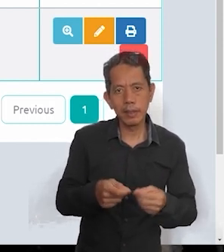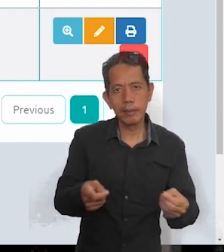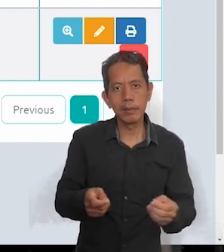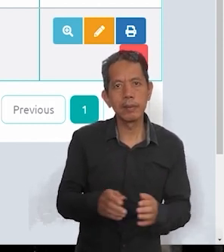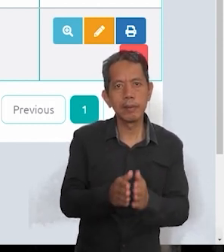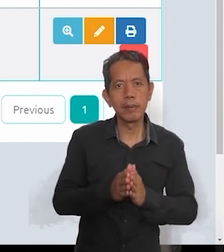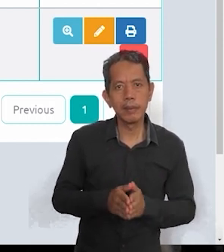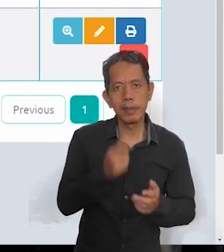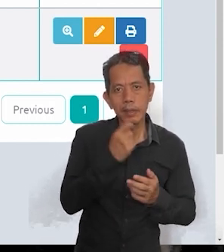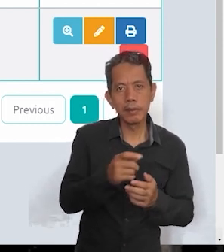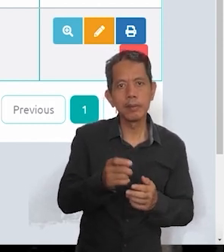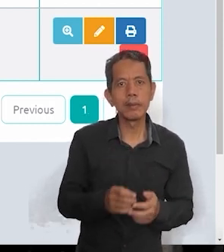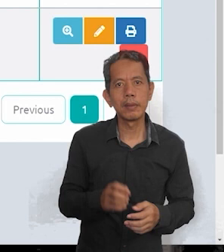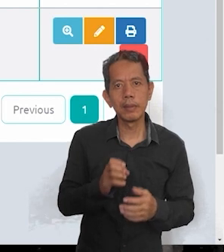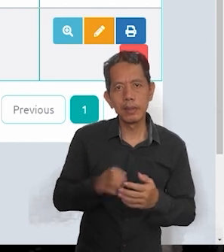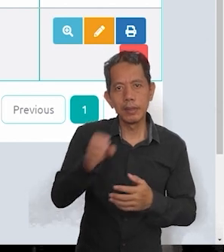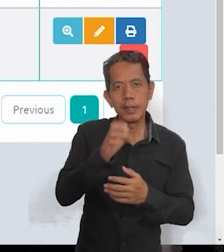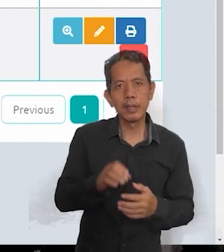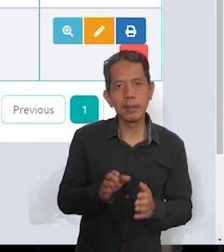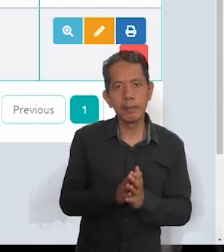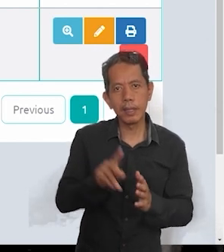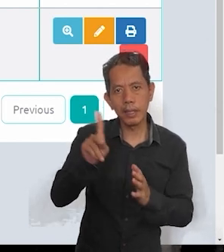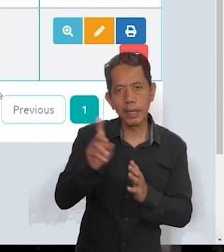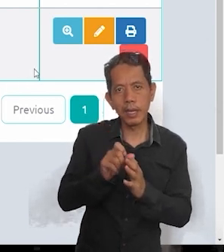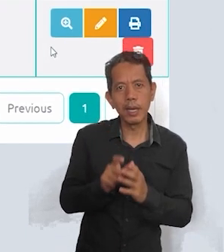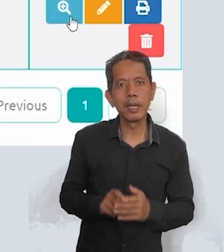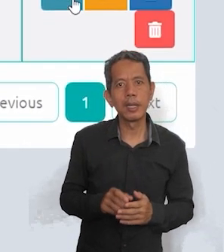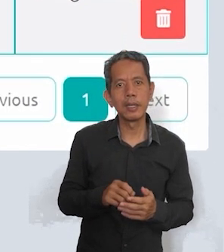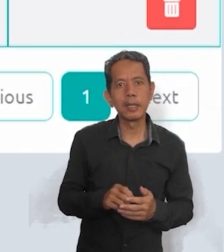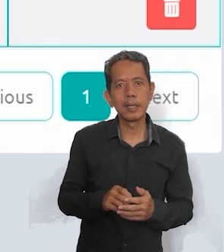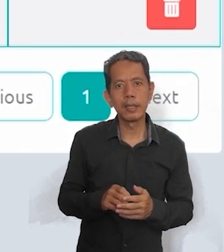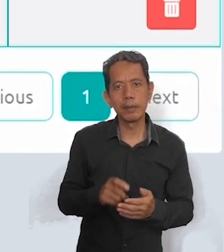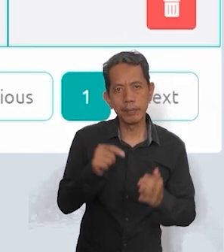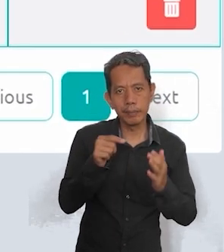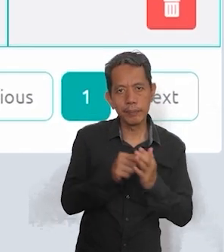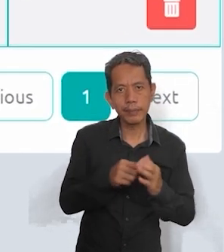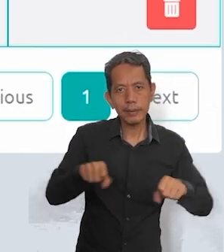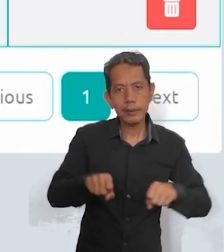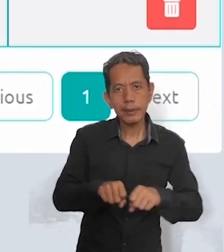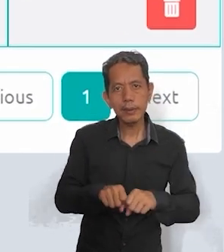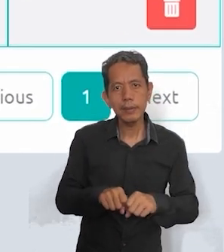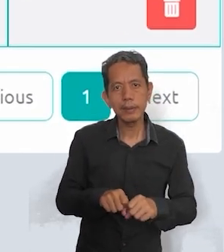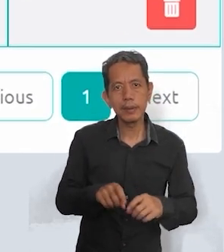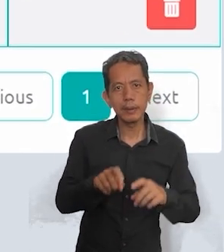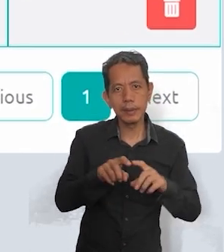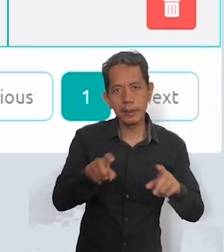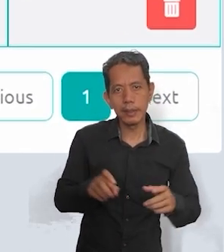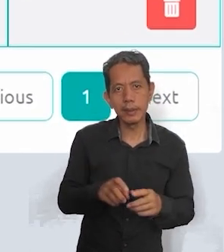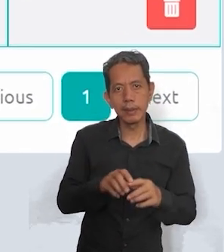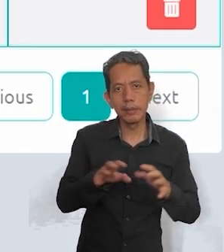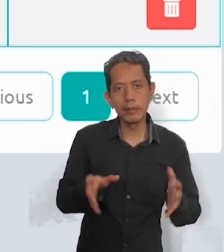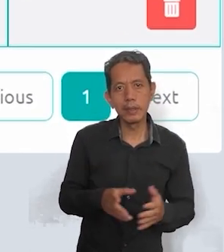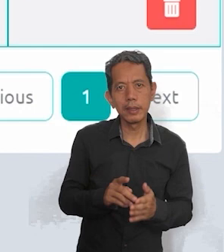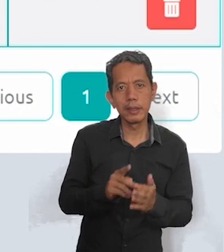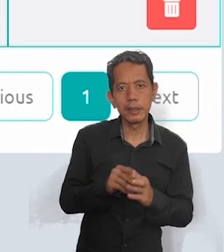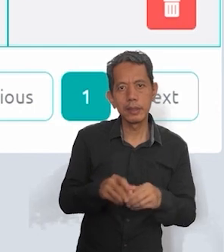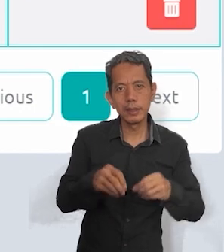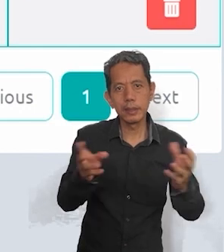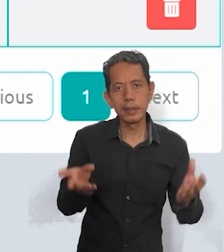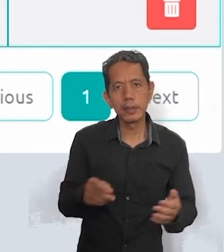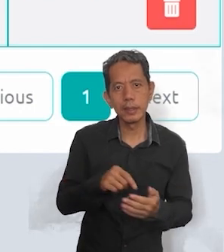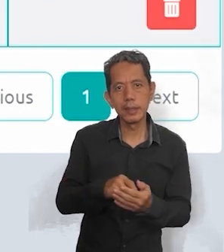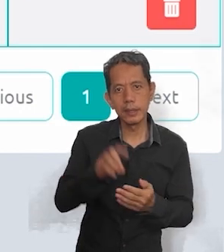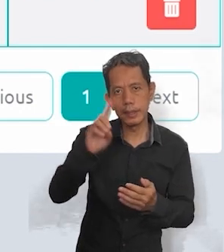tersebut secara berkala dengan mengklik simbol kaca pembesar dengan keterangan detail